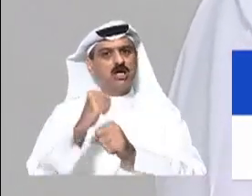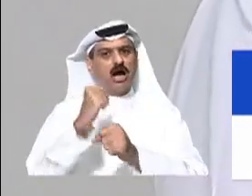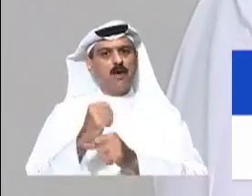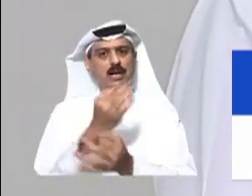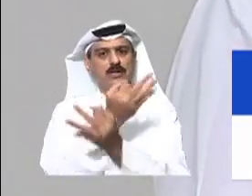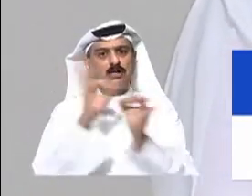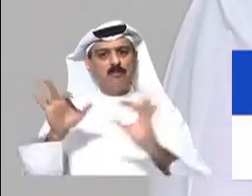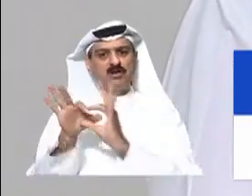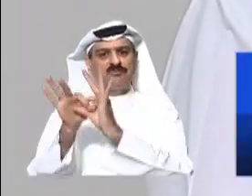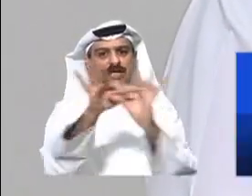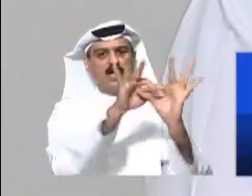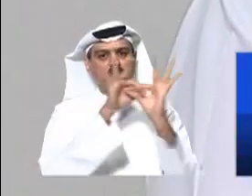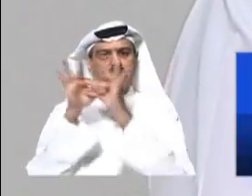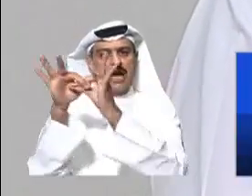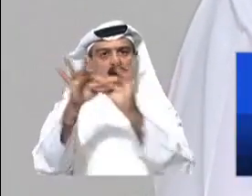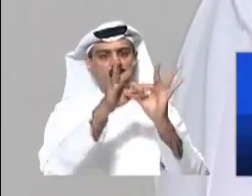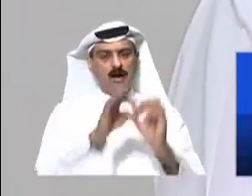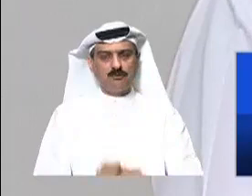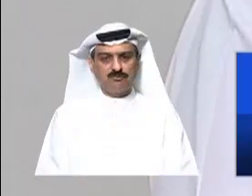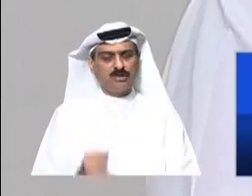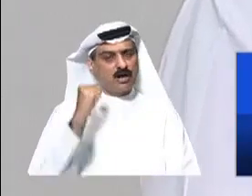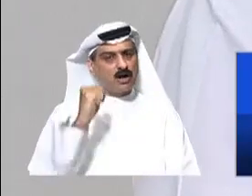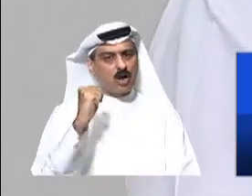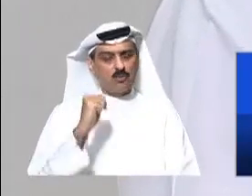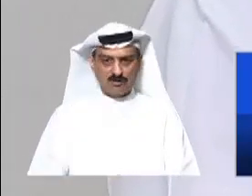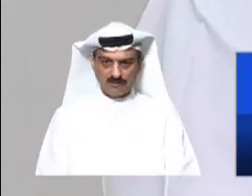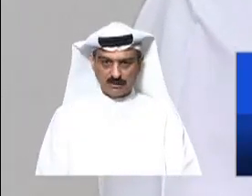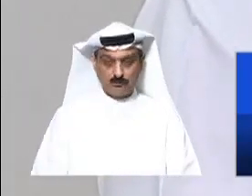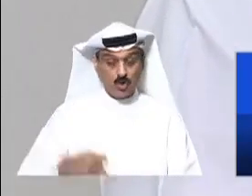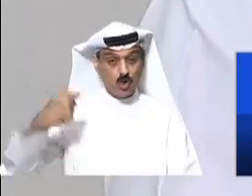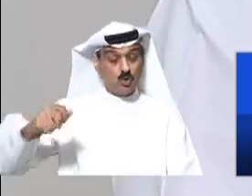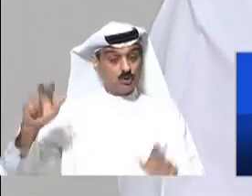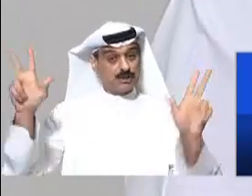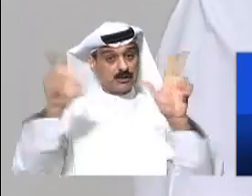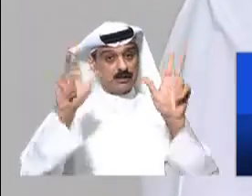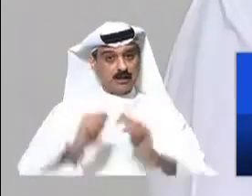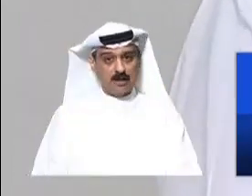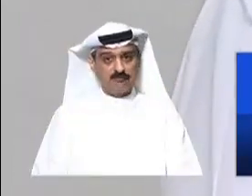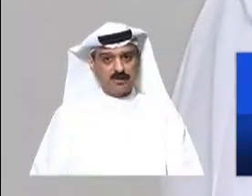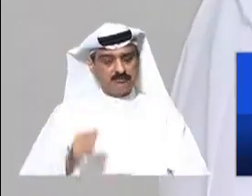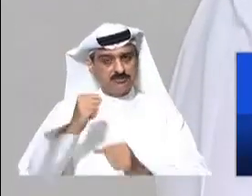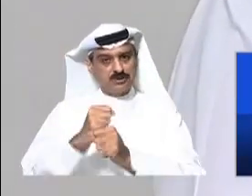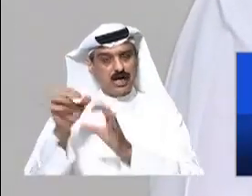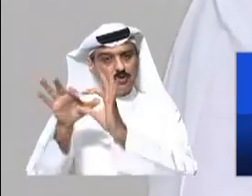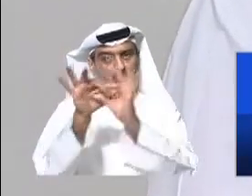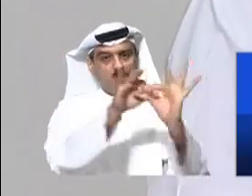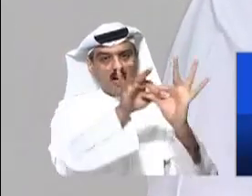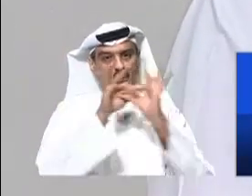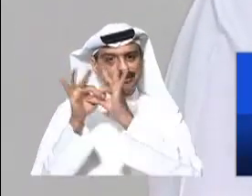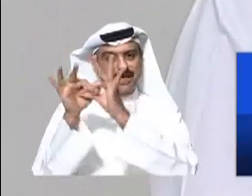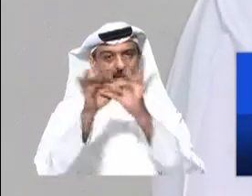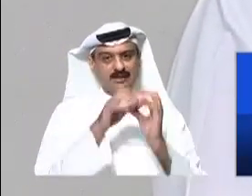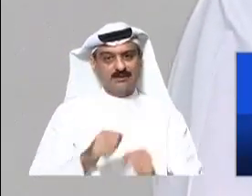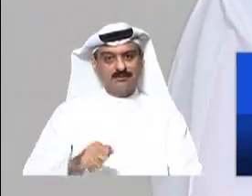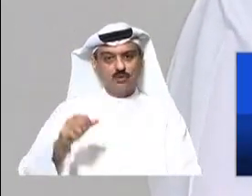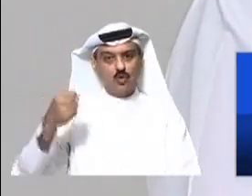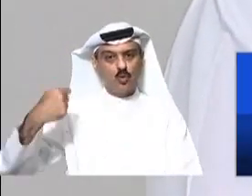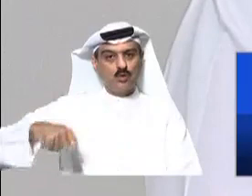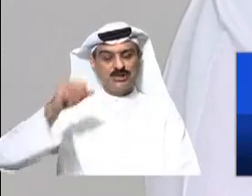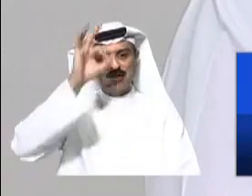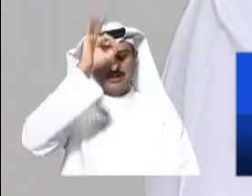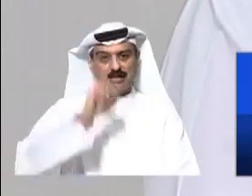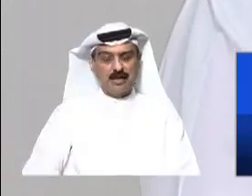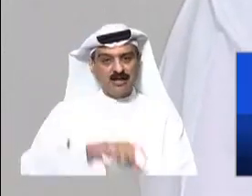الديمقراطي بصورته الطيبة والحسنة. فوزارة الإعلام قامت مشكورة بالتعاون مع وزارة الداخلية على إقامة